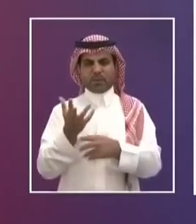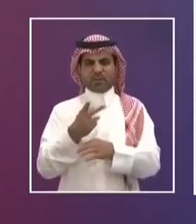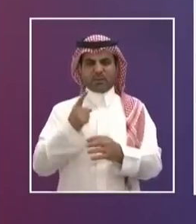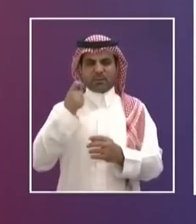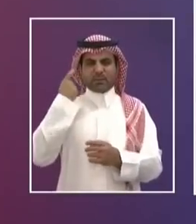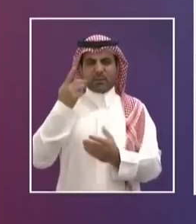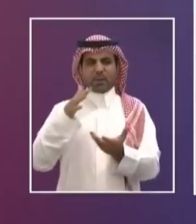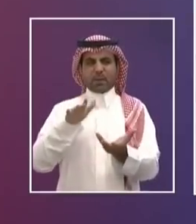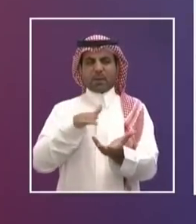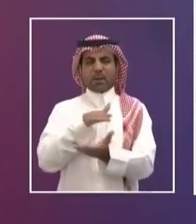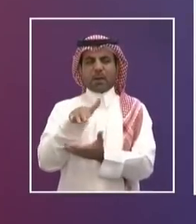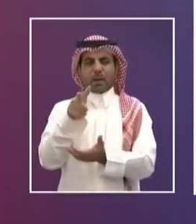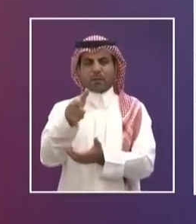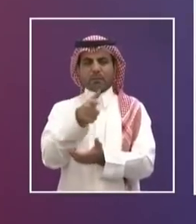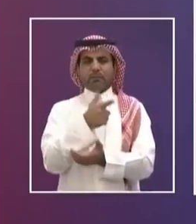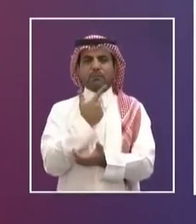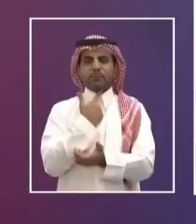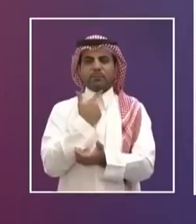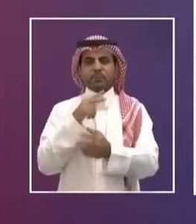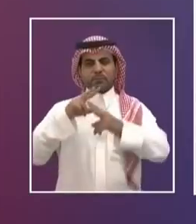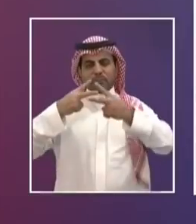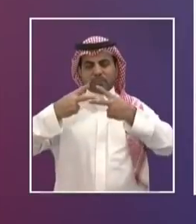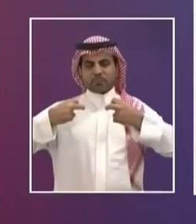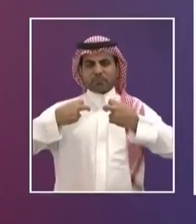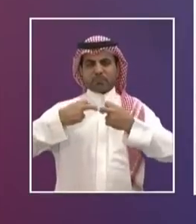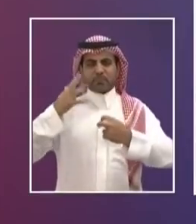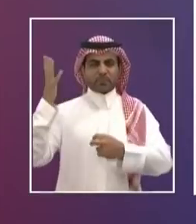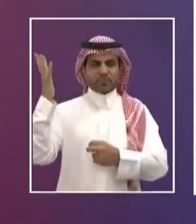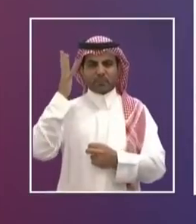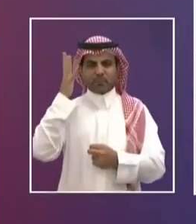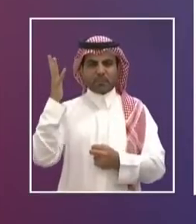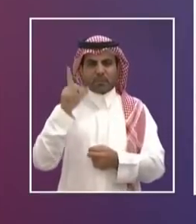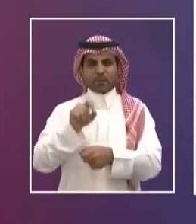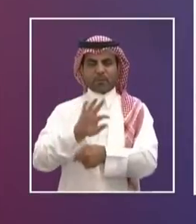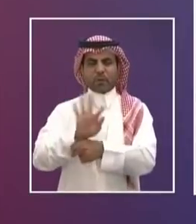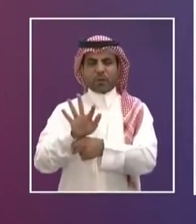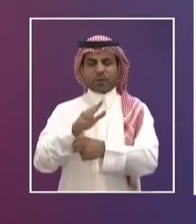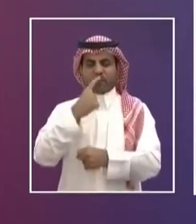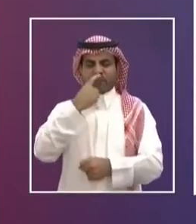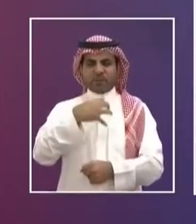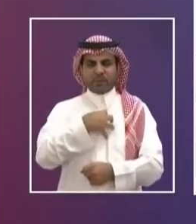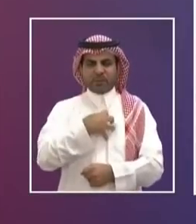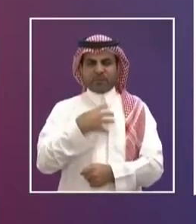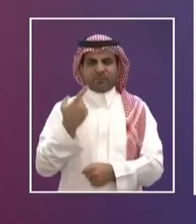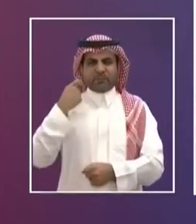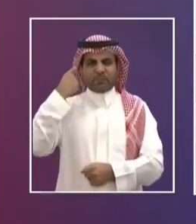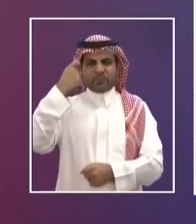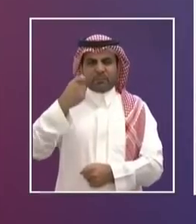مستمرين في التشخيص أو لديهم أعراض اضطرابات نفسية.